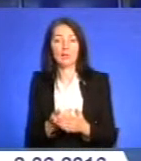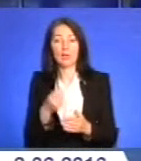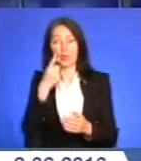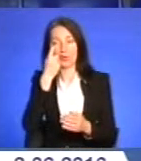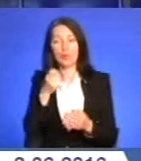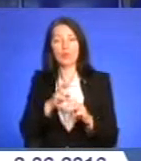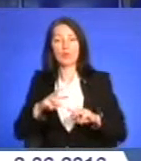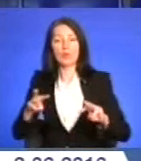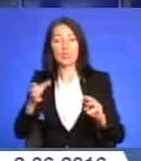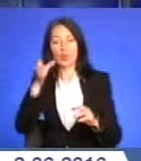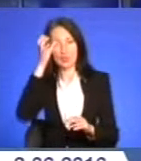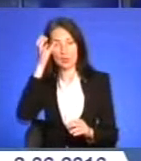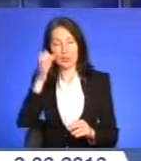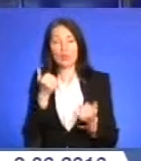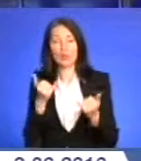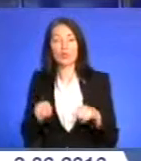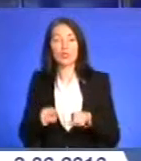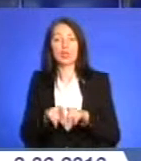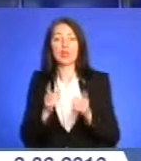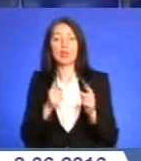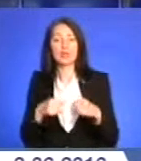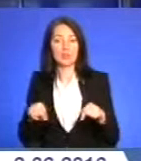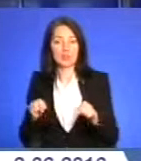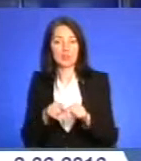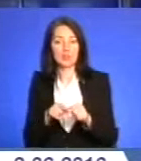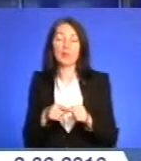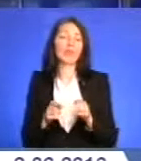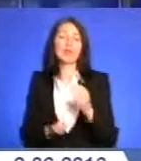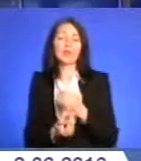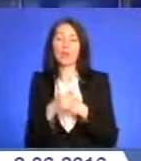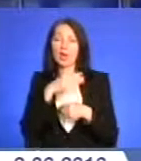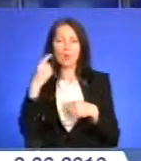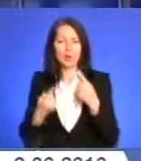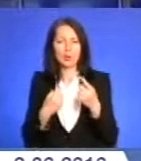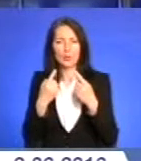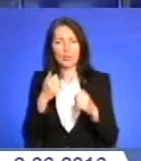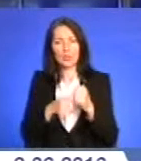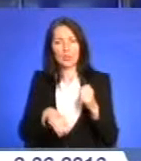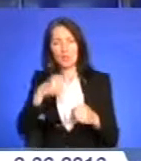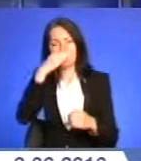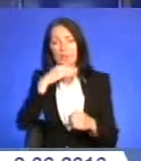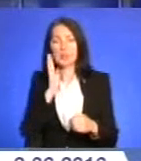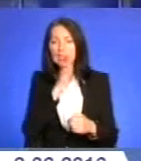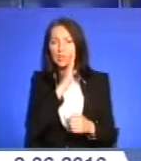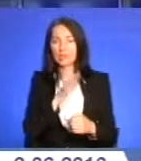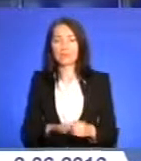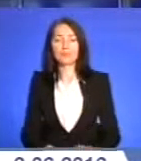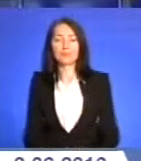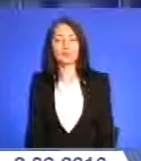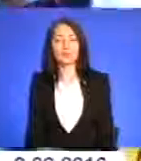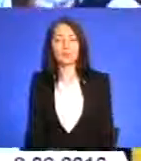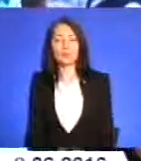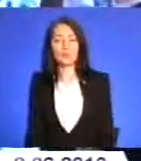система реформування загальноосвітніх навчальних закладів викликає чимало дискусій, особливо серед батьків. Подробиці у сюжеті Любові